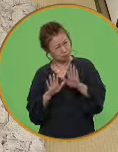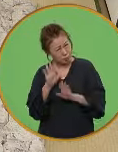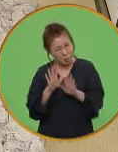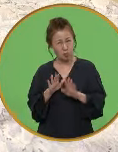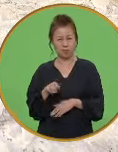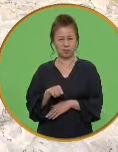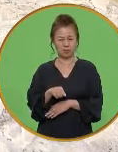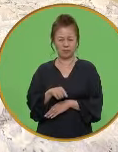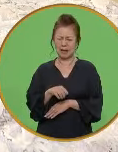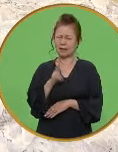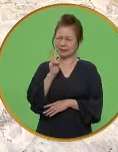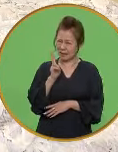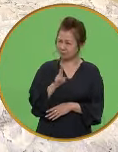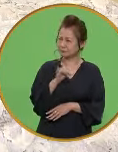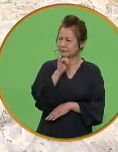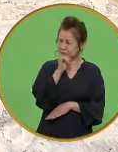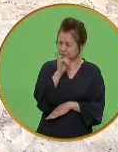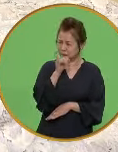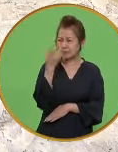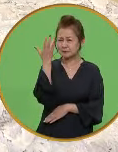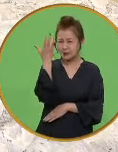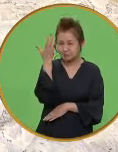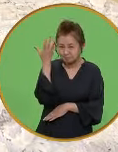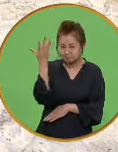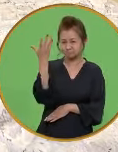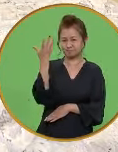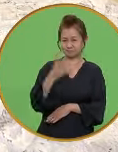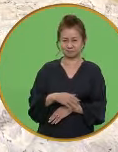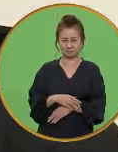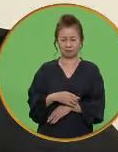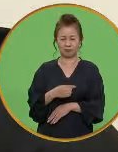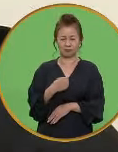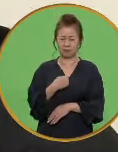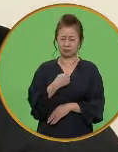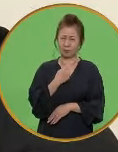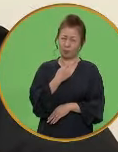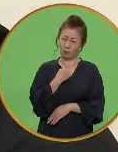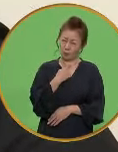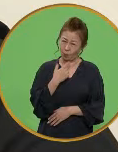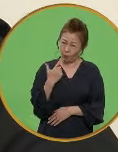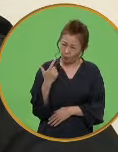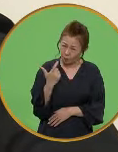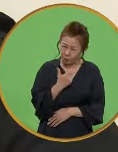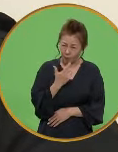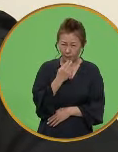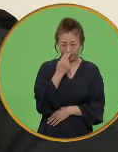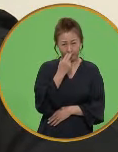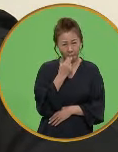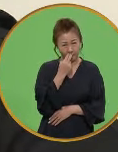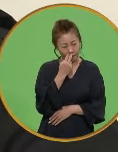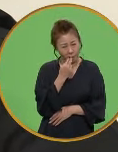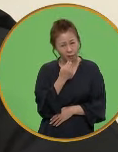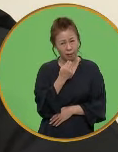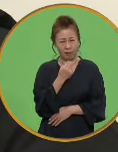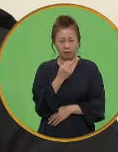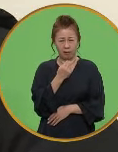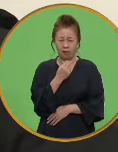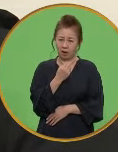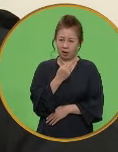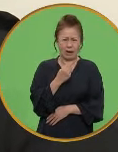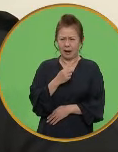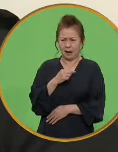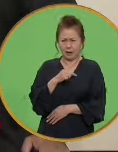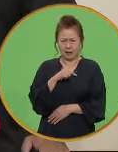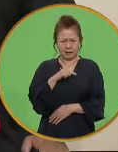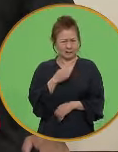ていた。 おそらくインフルエンザだわ。 私も喉が痛くて鼻水が出てるでござる。 それは大変